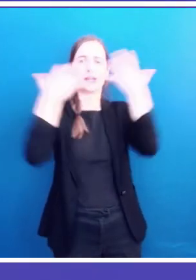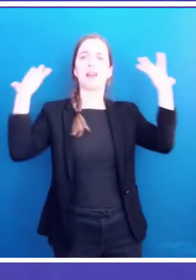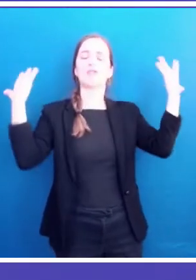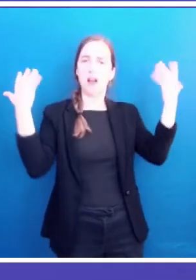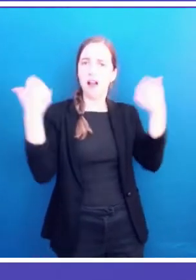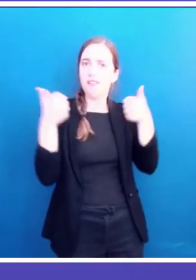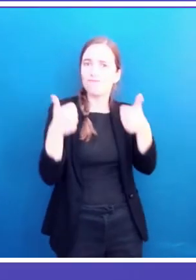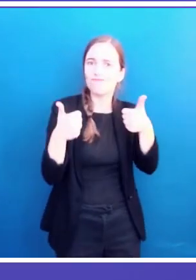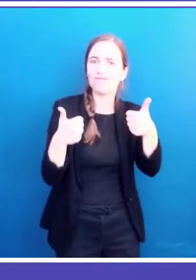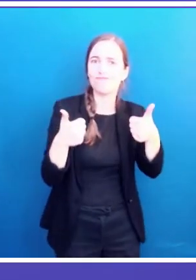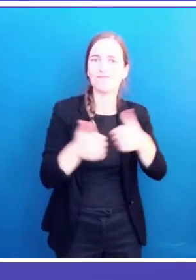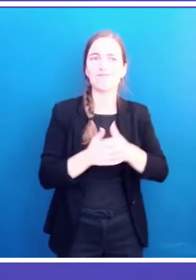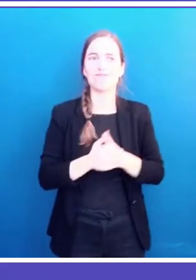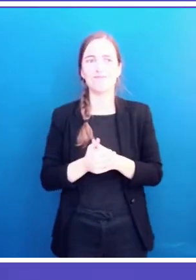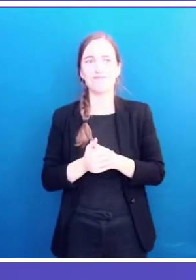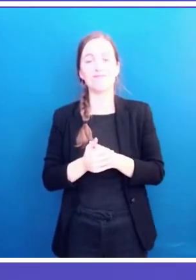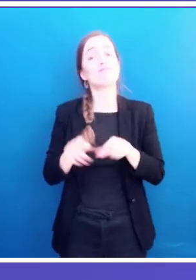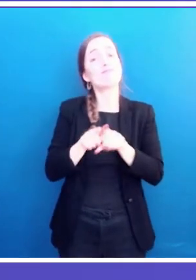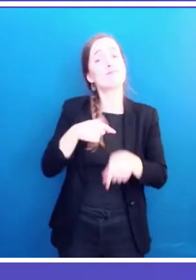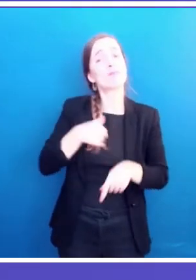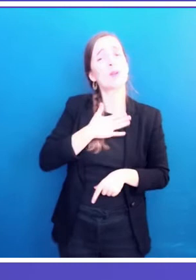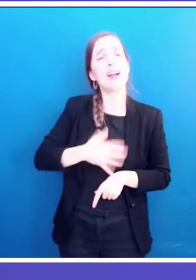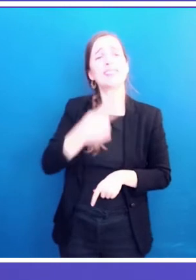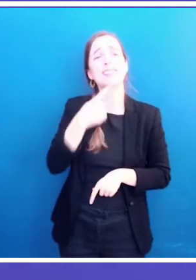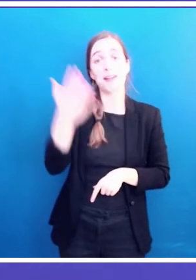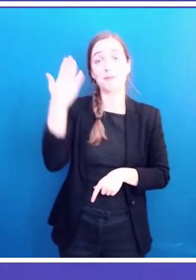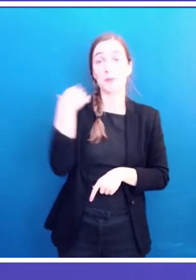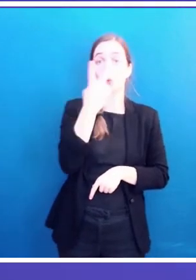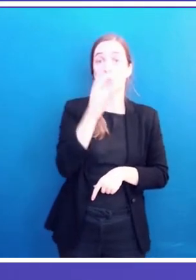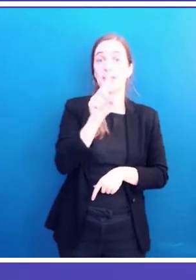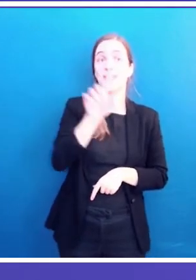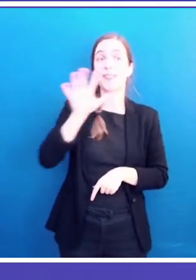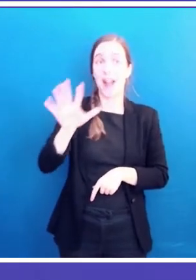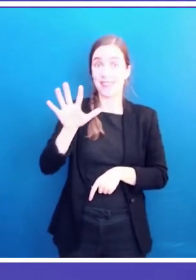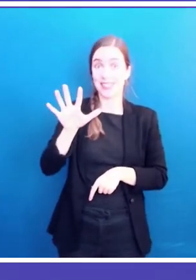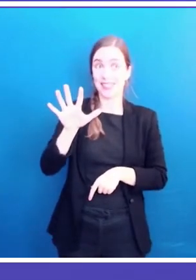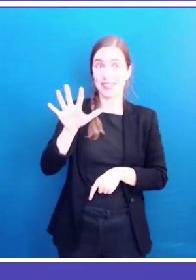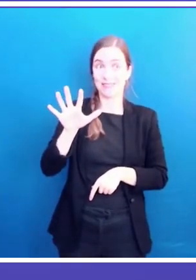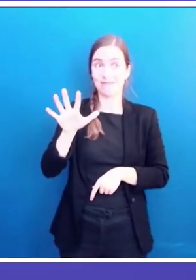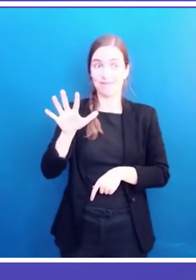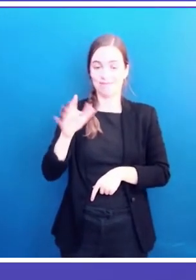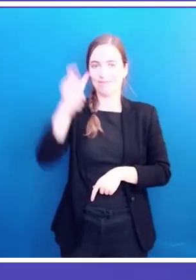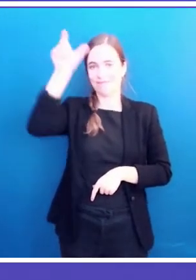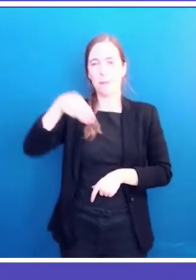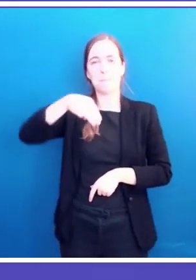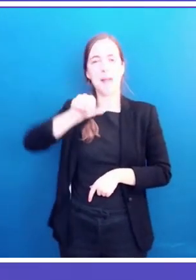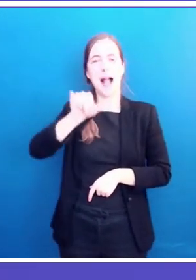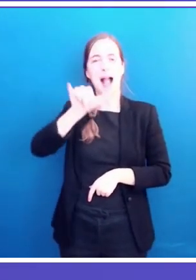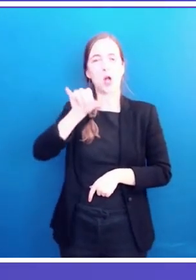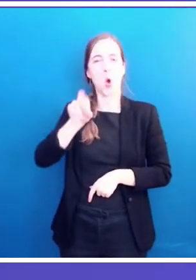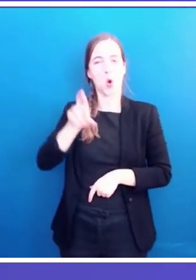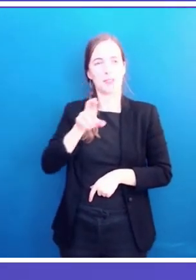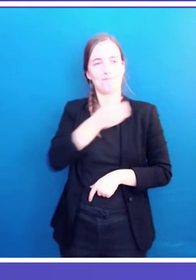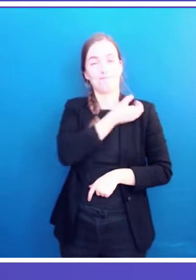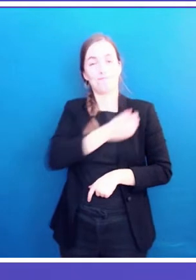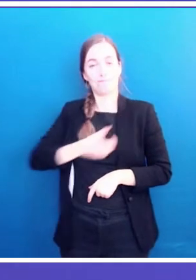2015 رئيس البلدية أدا كولاو أصبحت رئيسة البلدية وأحدثت تغييرا كبيرا. إنها